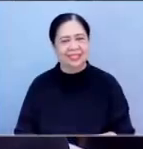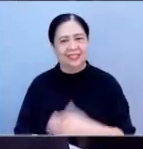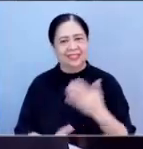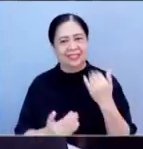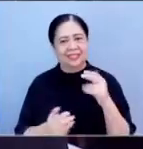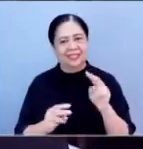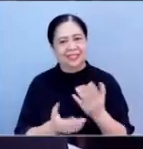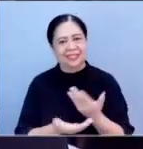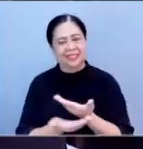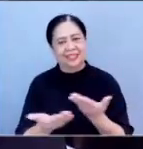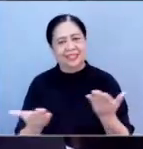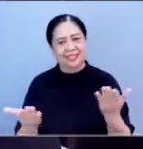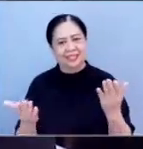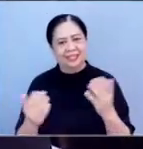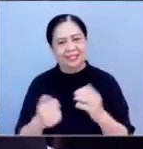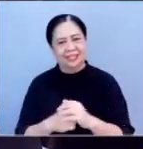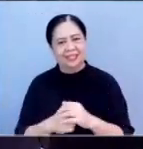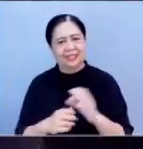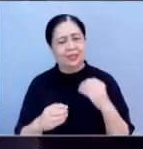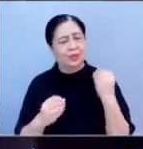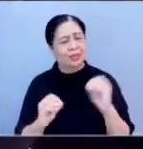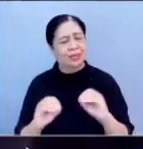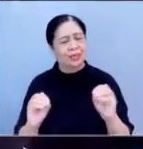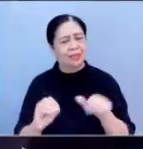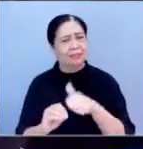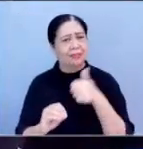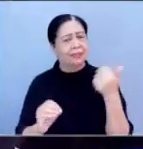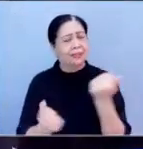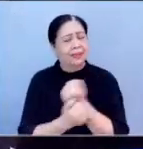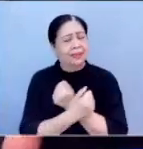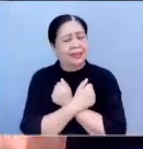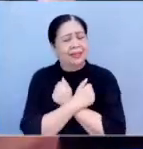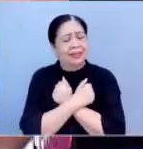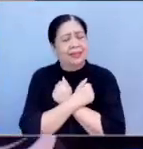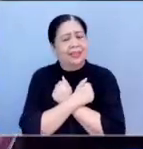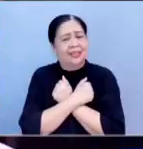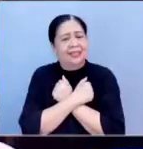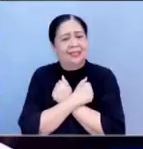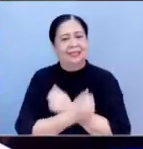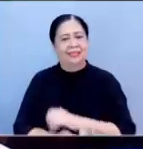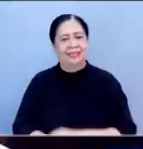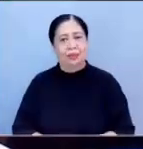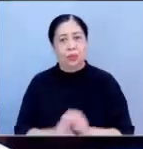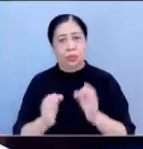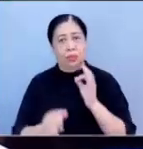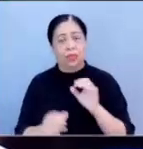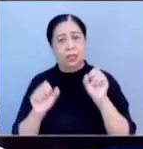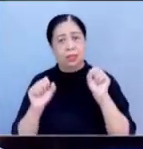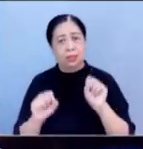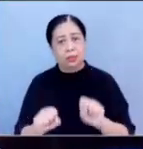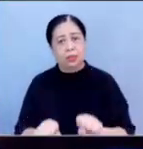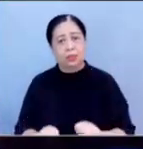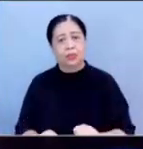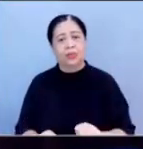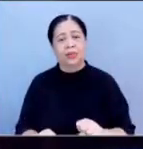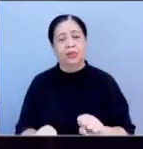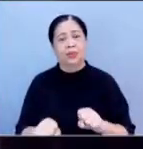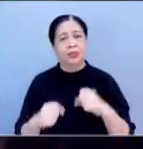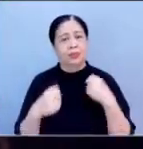yon tanging wala nang ipang mahal kung kaya kong